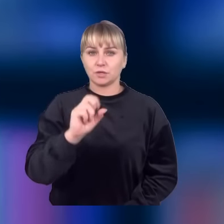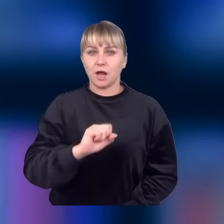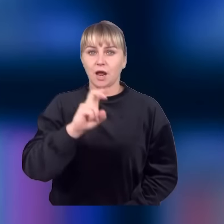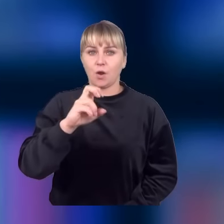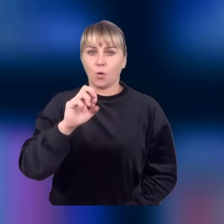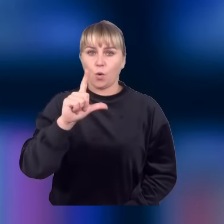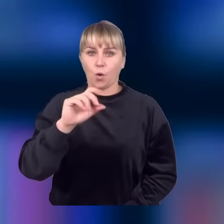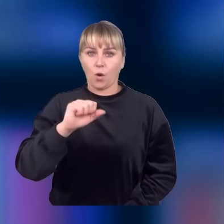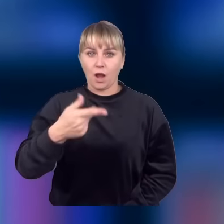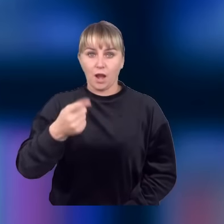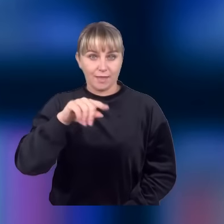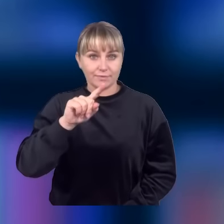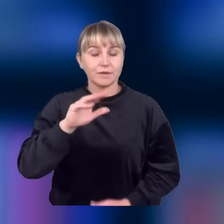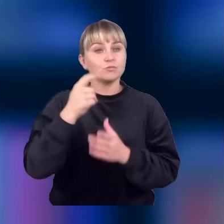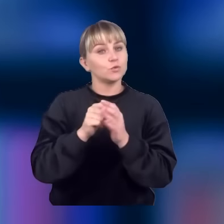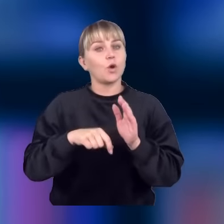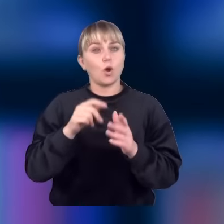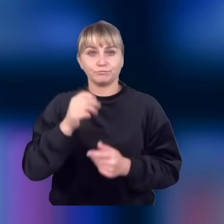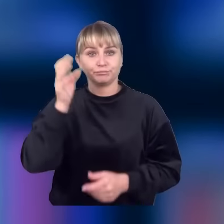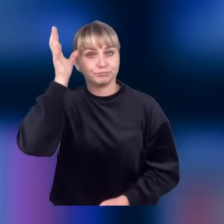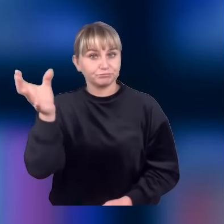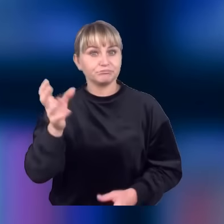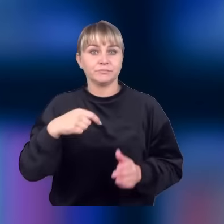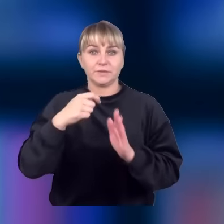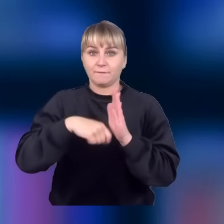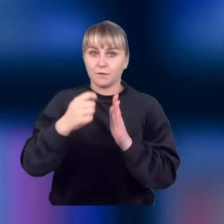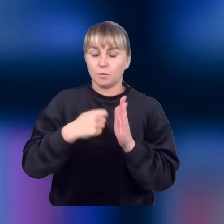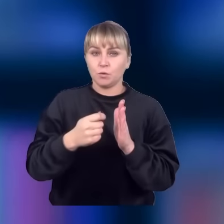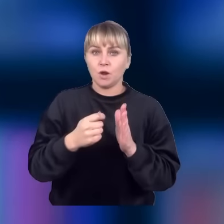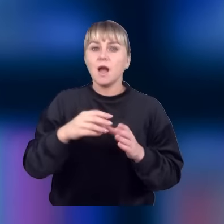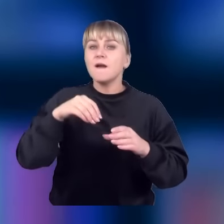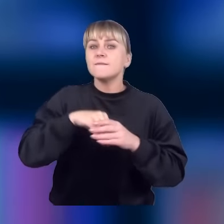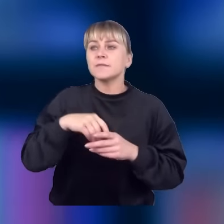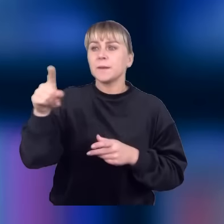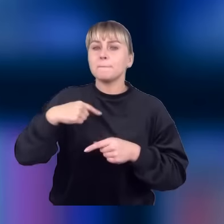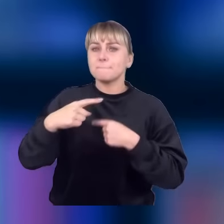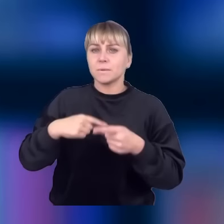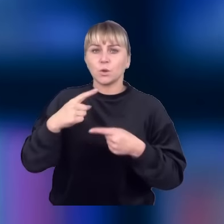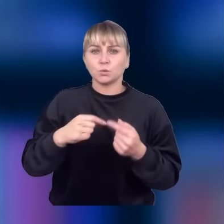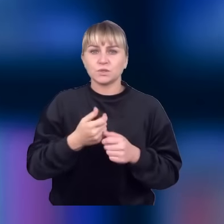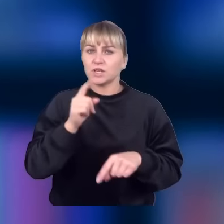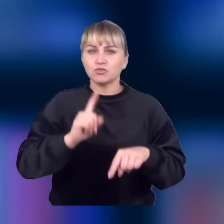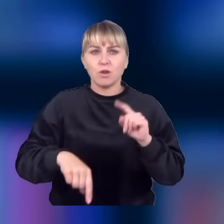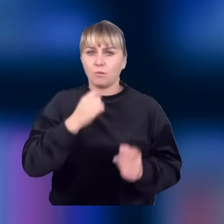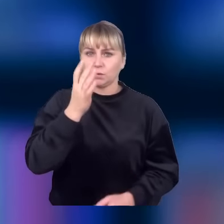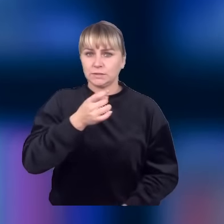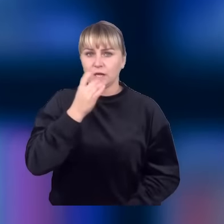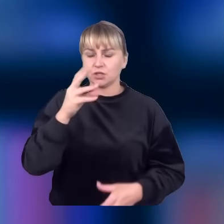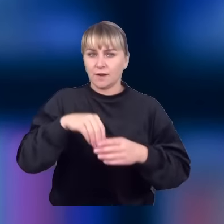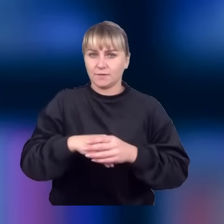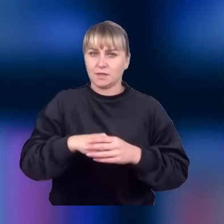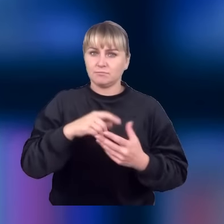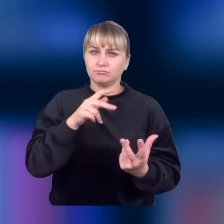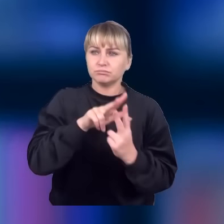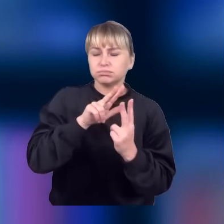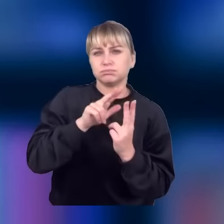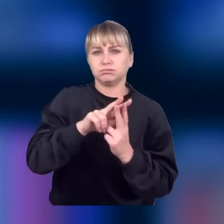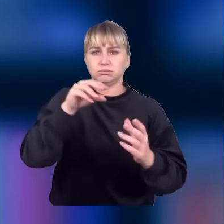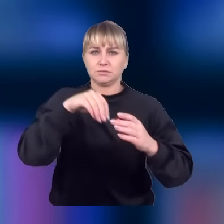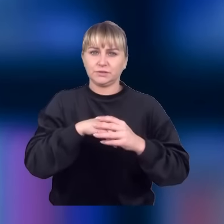innymi filmu Zielona Granica. Produkcja nieprawdziwie oskarża polskich mundurowych o bardzo brutalne działania w trakcie apogeum